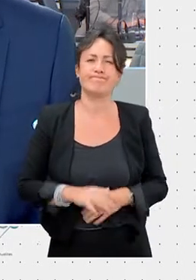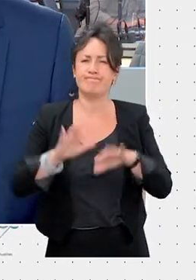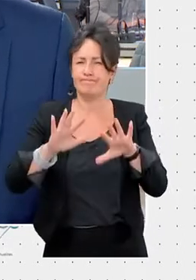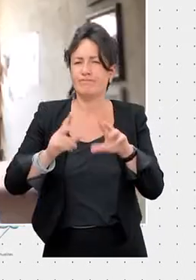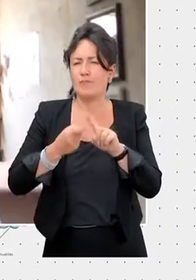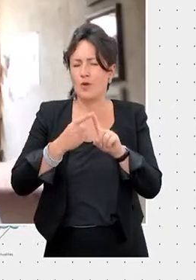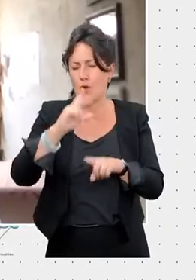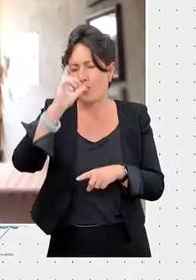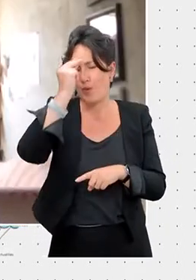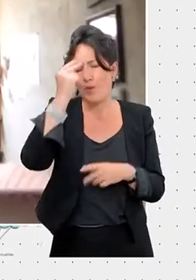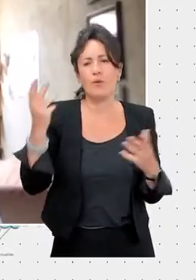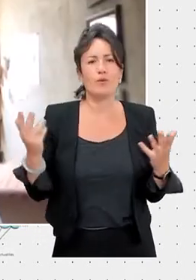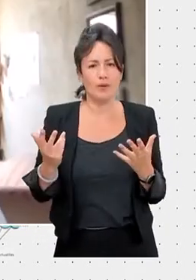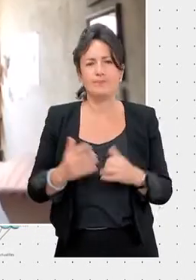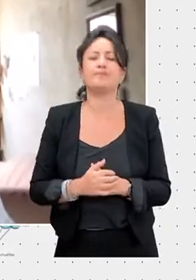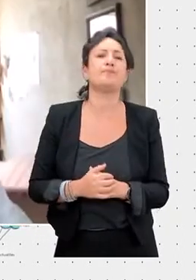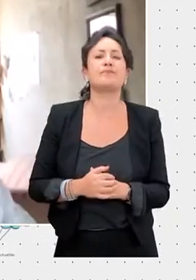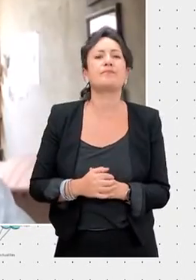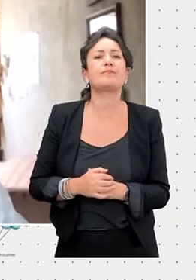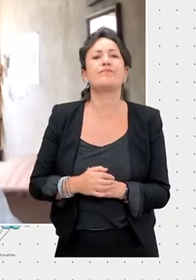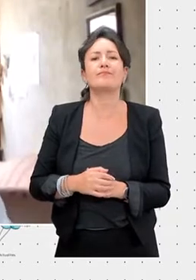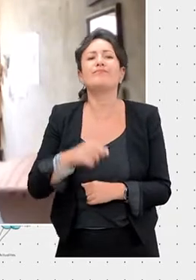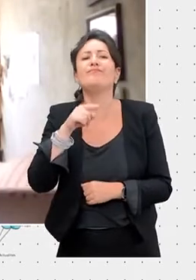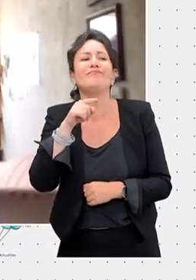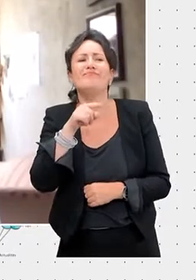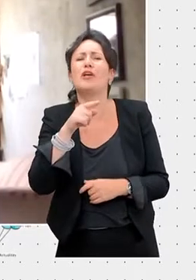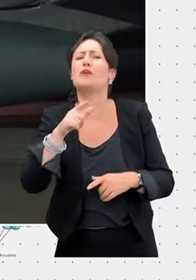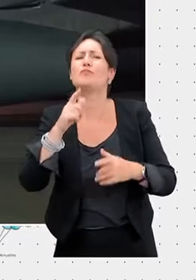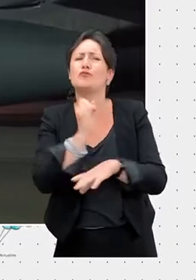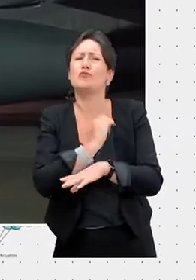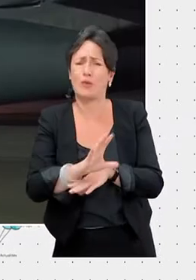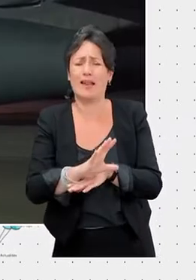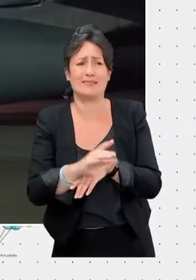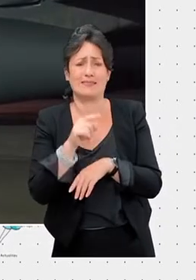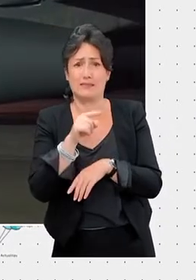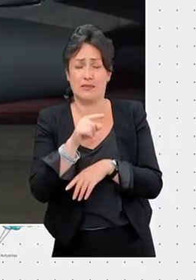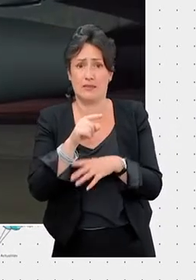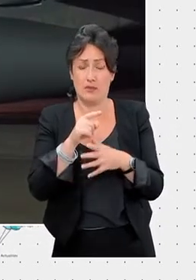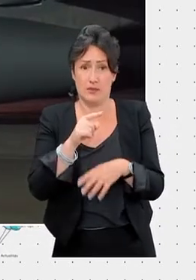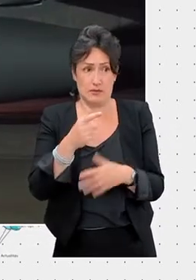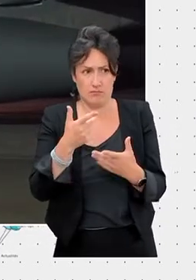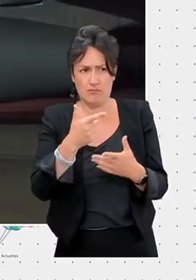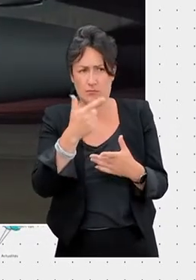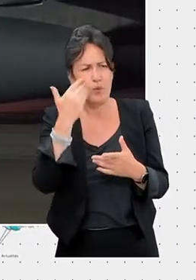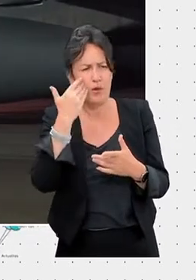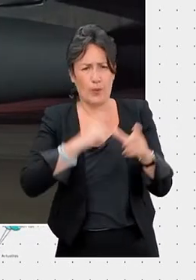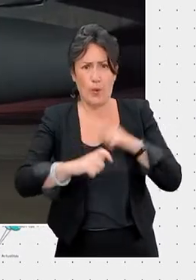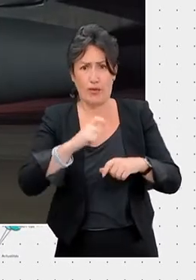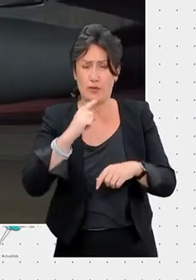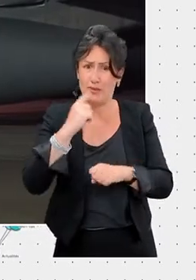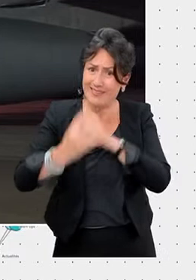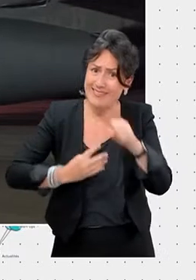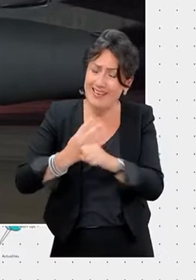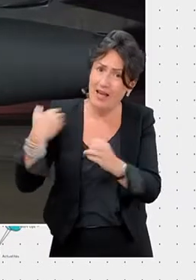que notamment avec Quentin Muller, votre collègue journaliste, ça fait au moins 4 ans qu'on se bat à chaque occasion